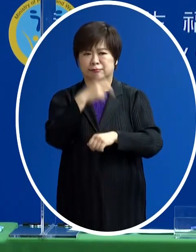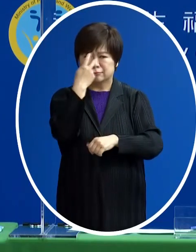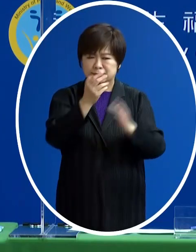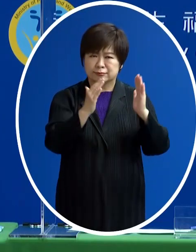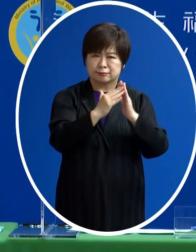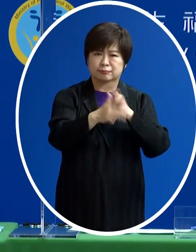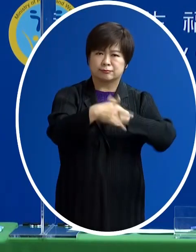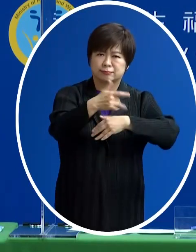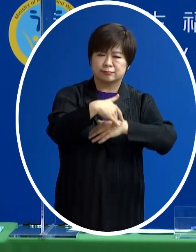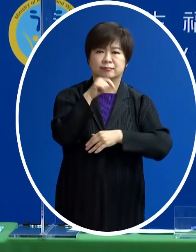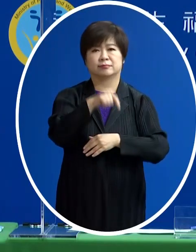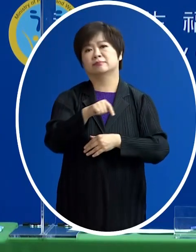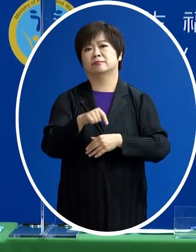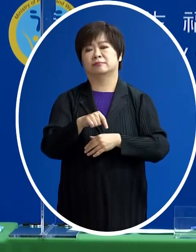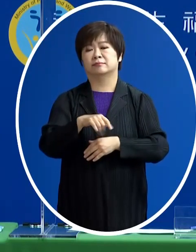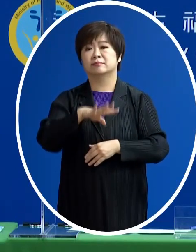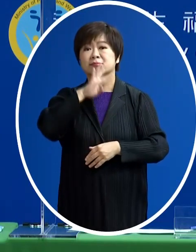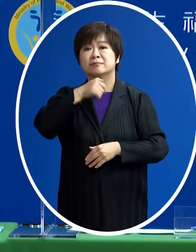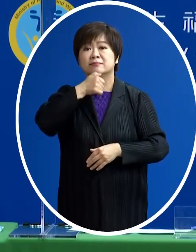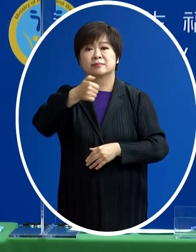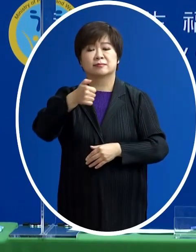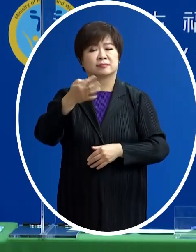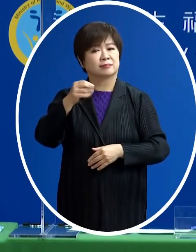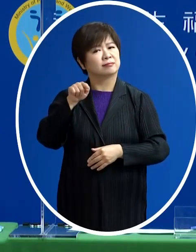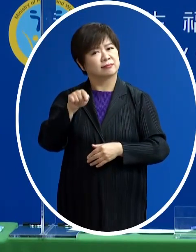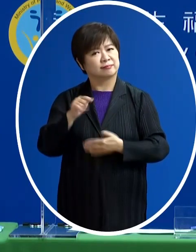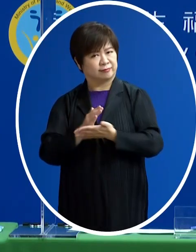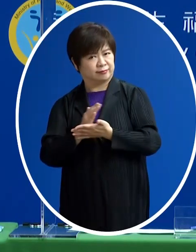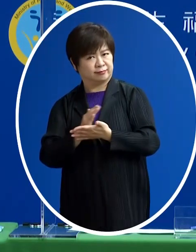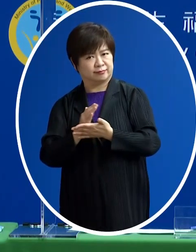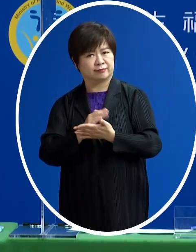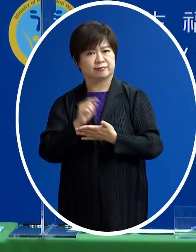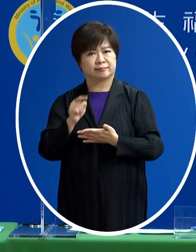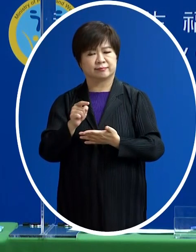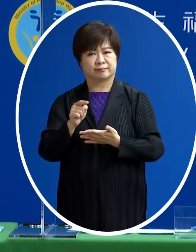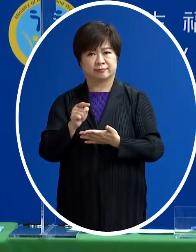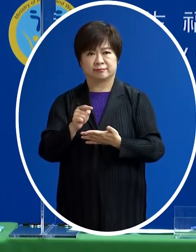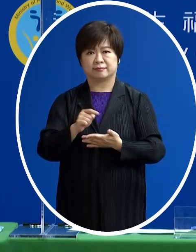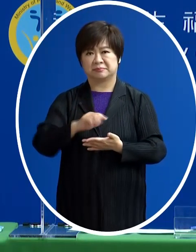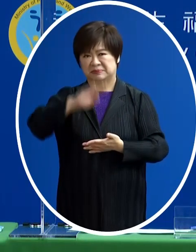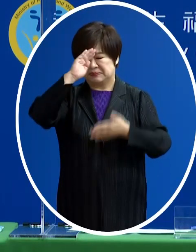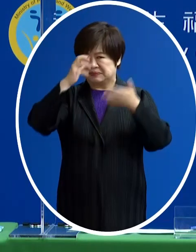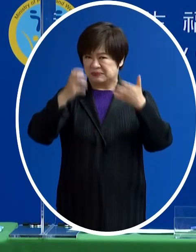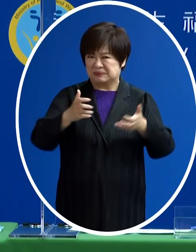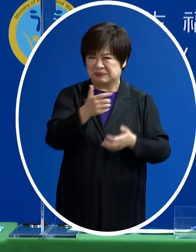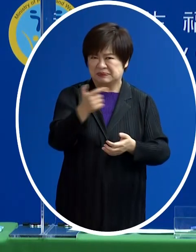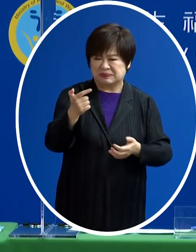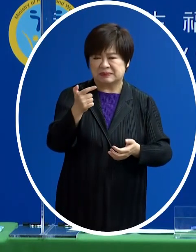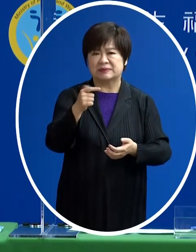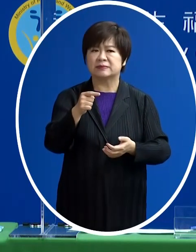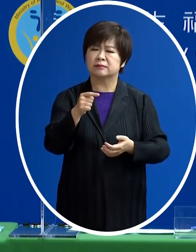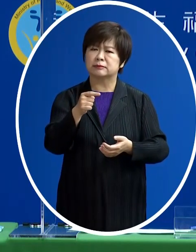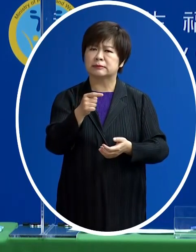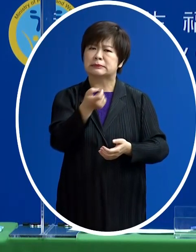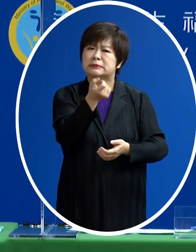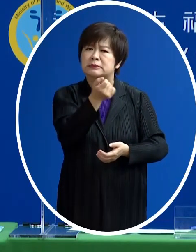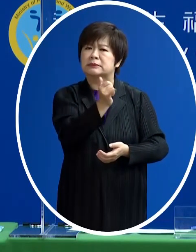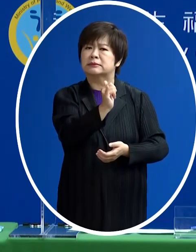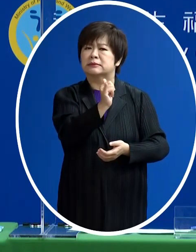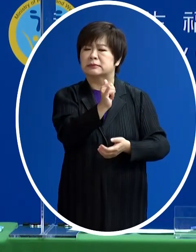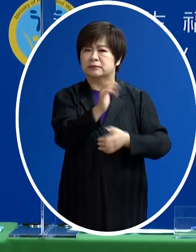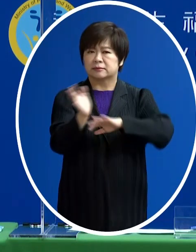龄层目前来讲目前的评估来讲，应该会发生这个重症的风险也并不高，然后另外在